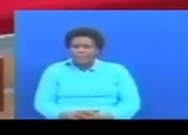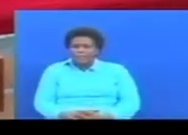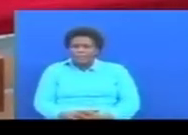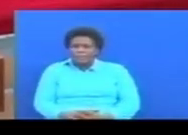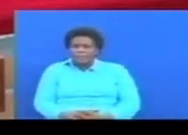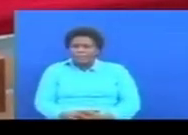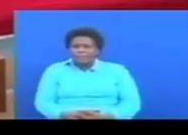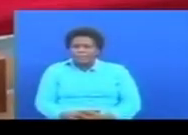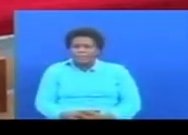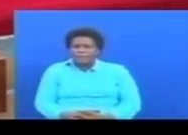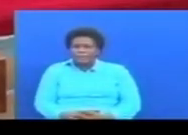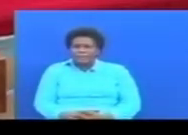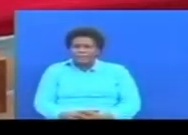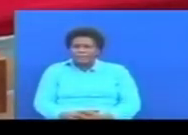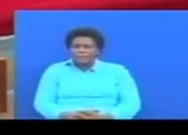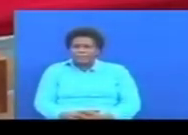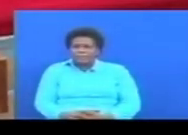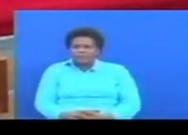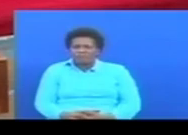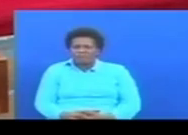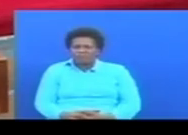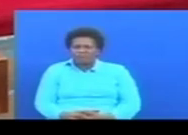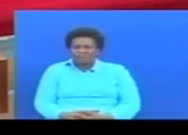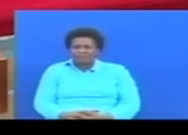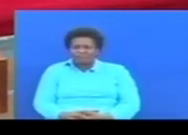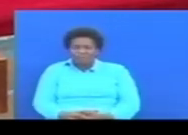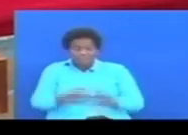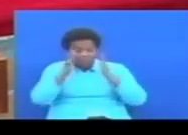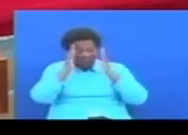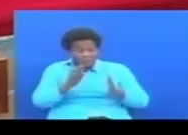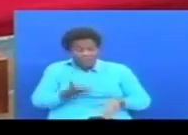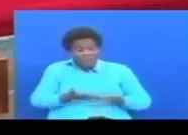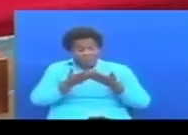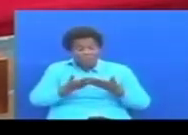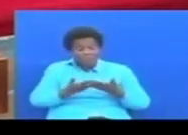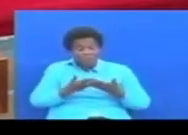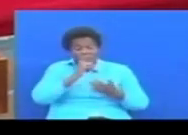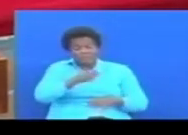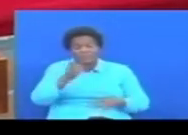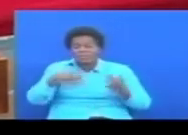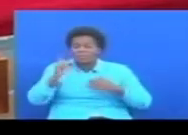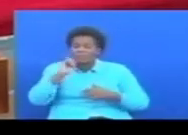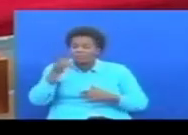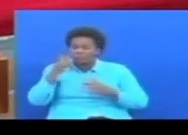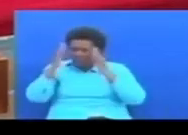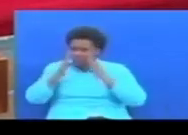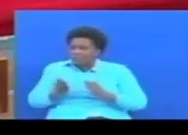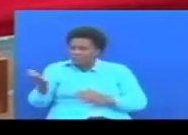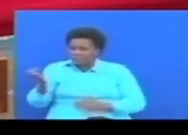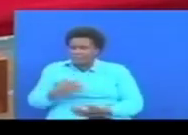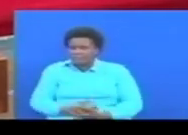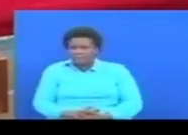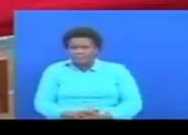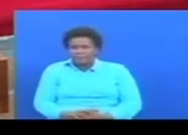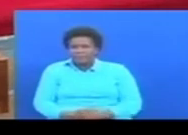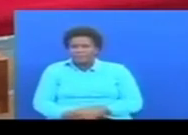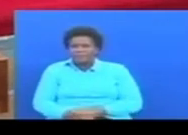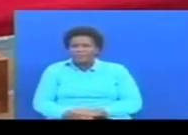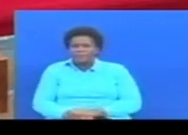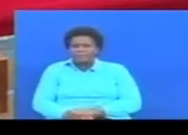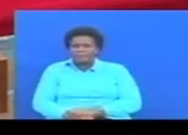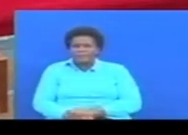Spika, kwa niaba ya Waziri wa Nishati napenda kujibu swali la Mheshimiwa Joseph Leonard Haule, mbunge wa Mikumi kama ifuatavyo.